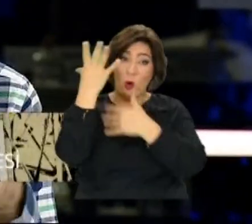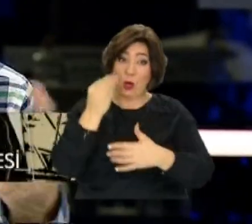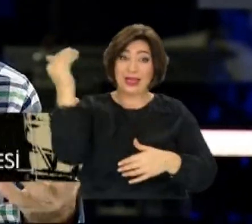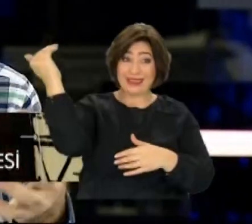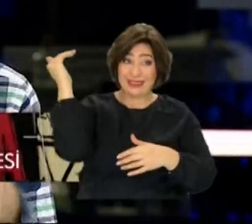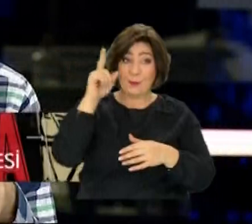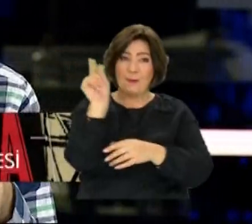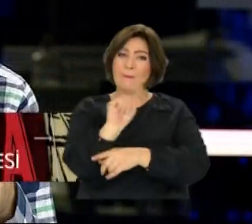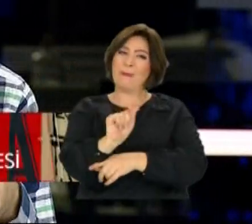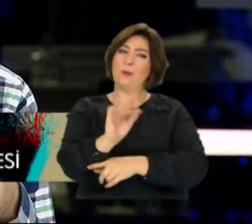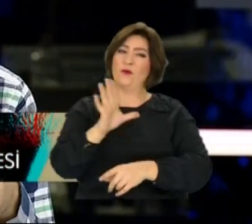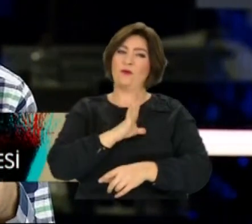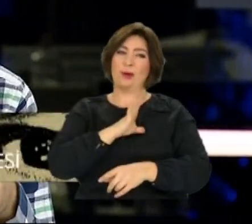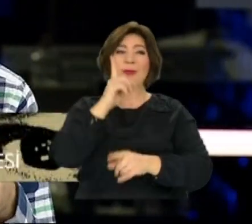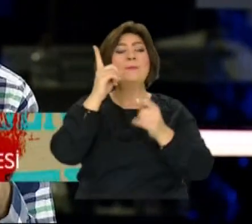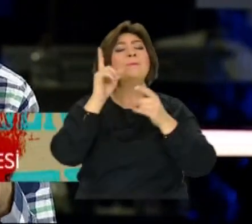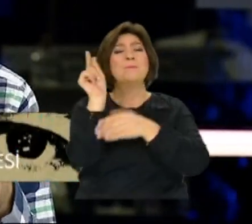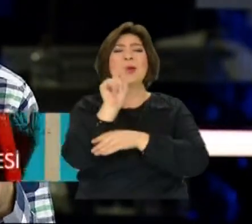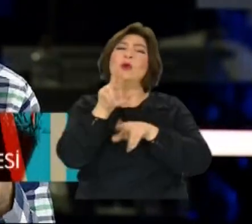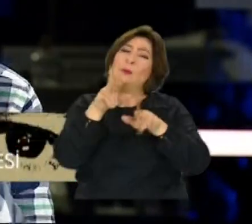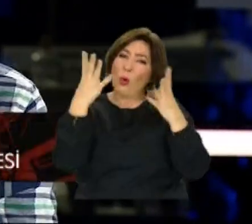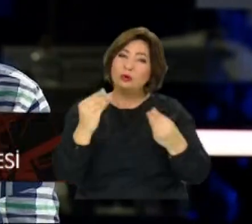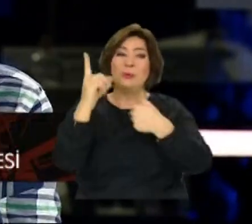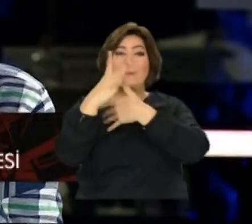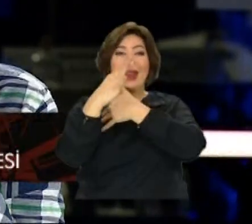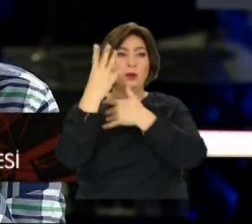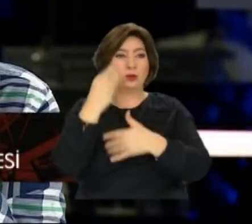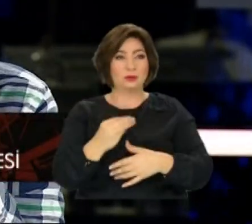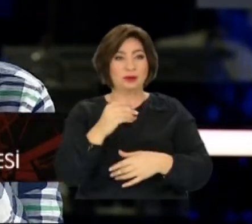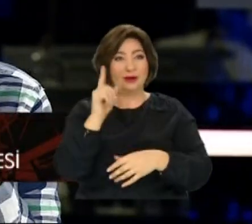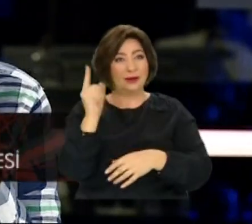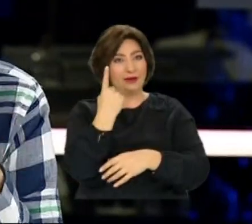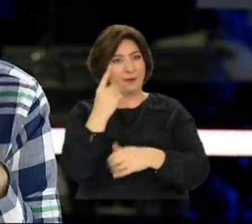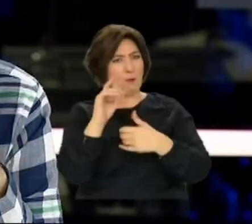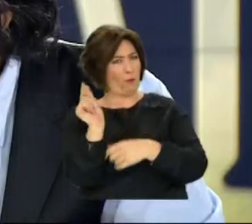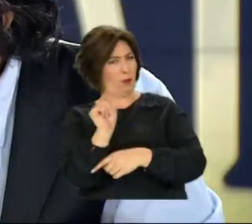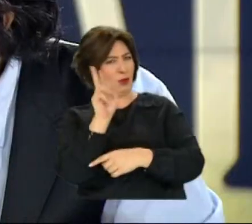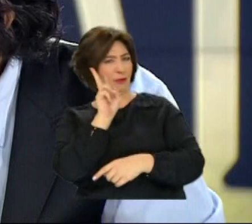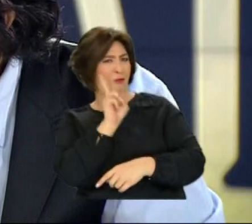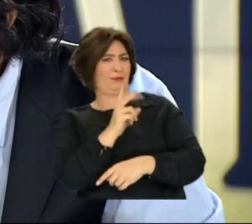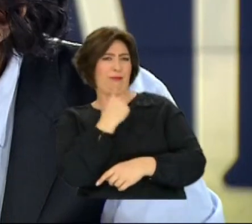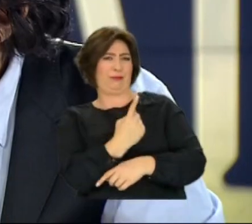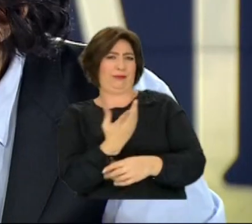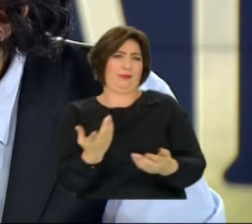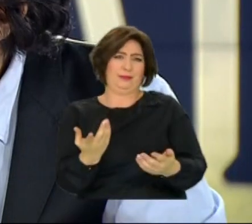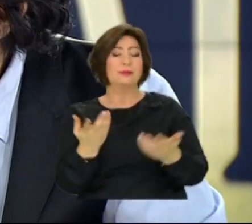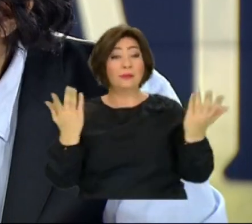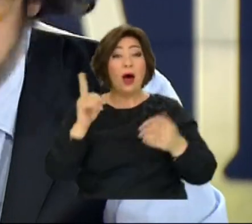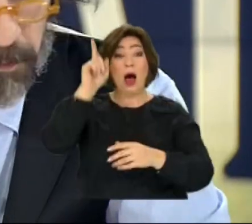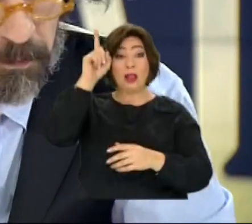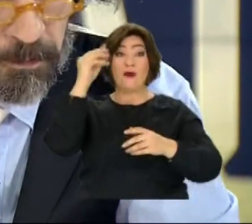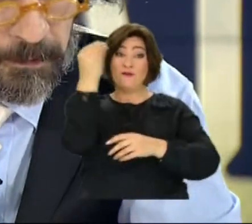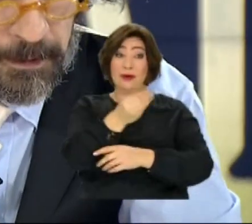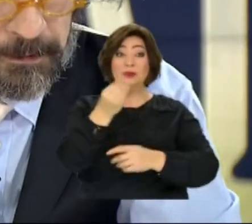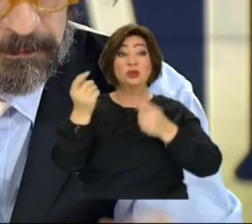bir memur var. Yani memur edilmiş bir melek var canları almak üzere. İlk defa memur dendiğini duyuyorum. Evet yani Allah'ın vermiş olduğu